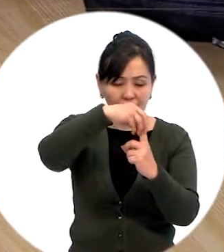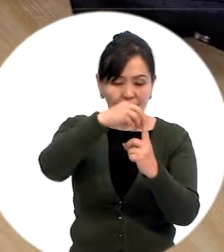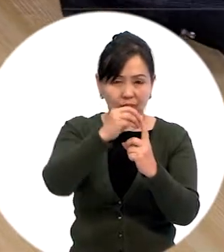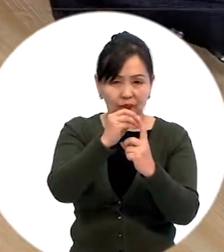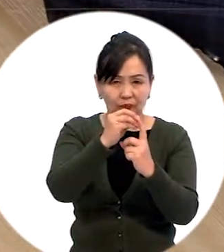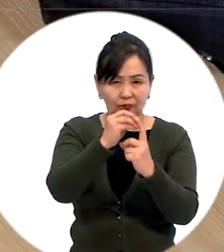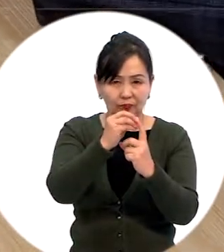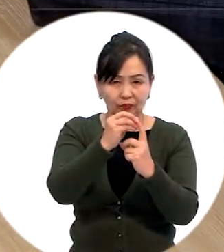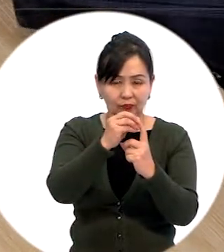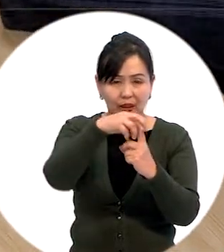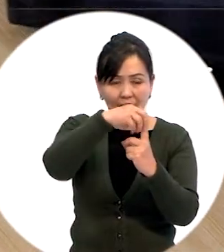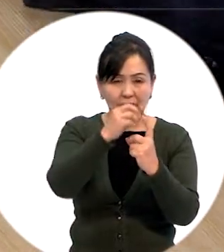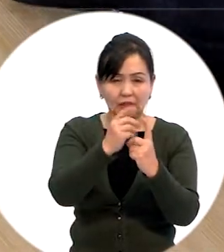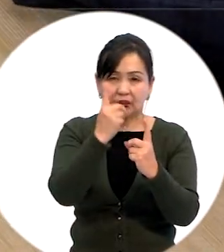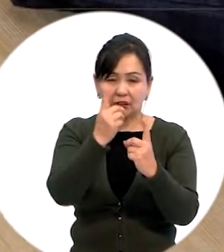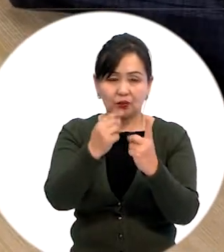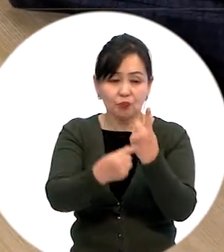давхарлаж ингэж ургадаг байгаа. Тэгэхээр